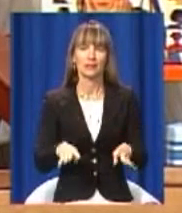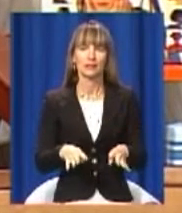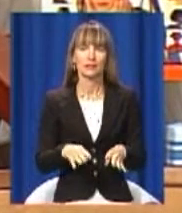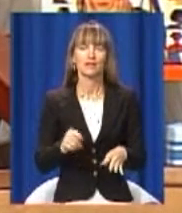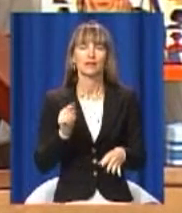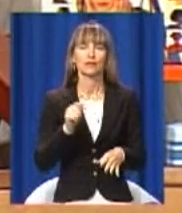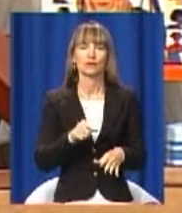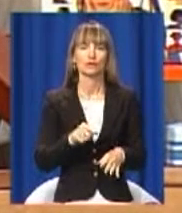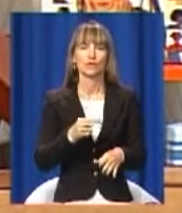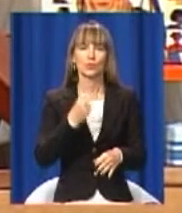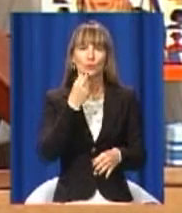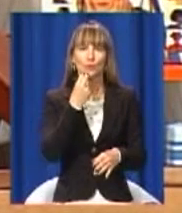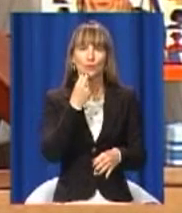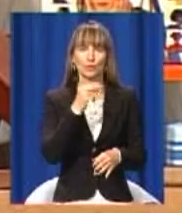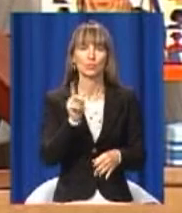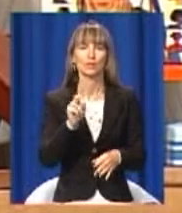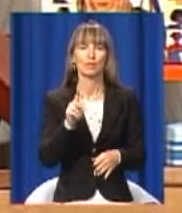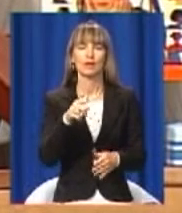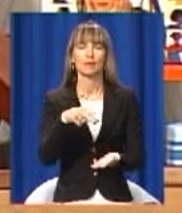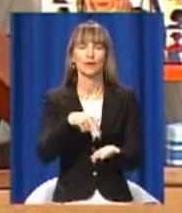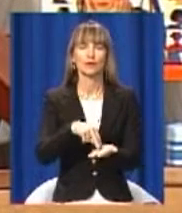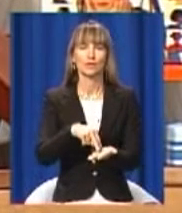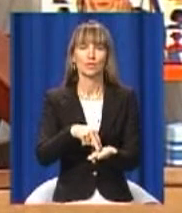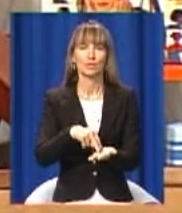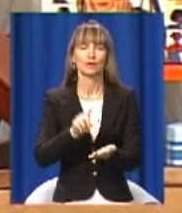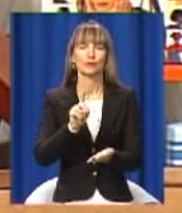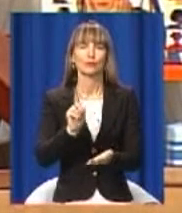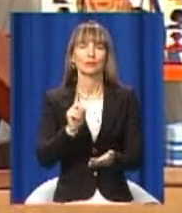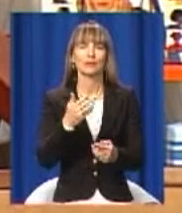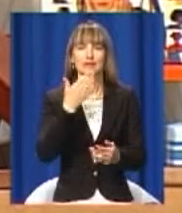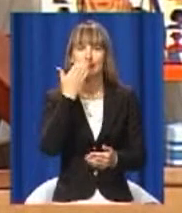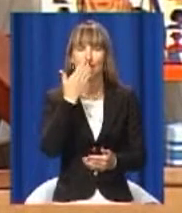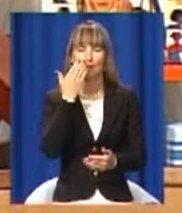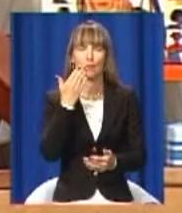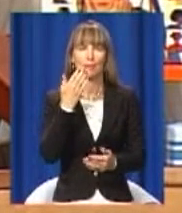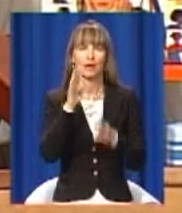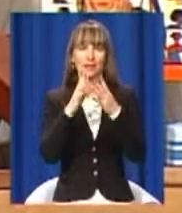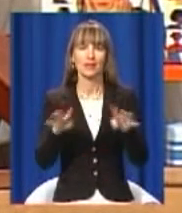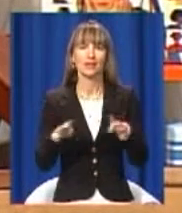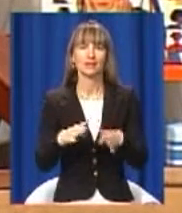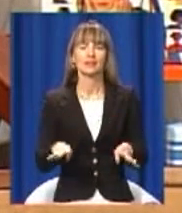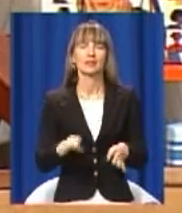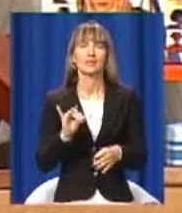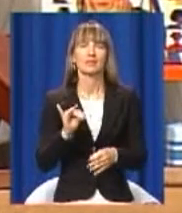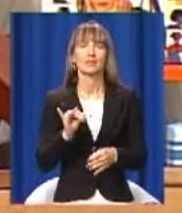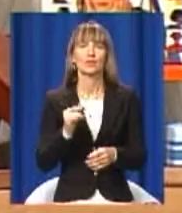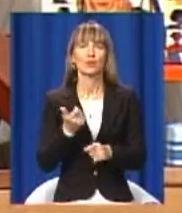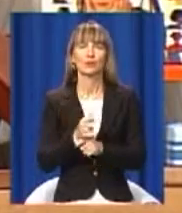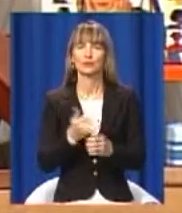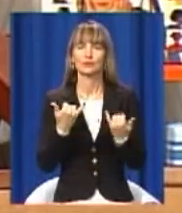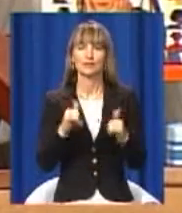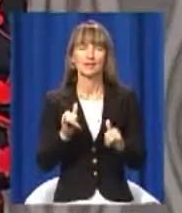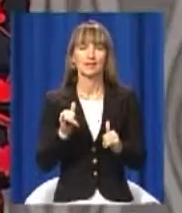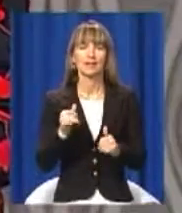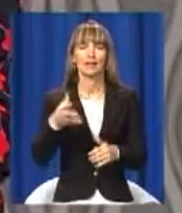тоді краще, щоб вона постояла, тому що це, по-перше, запах хвої та дуже приємні враження